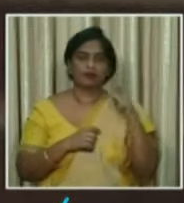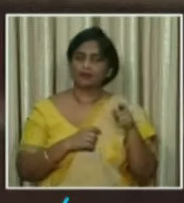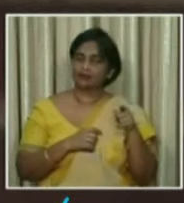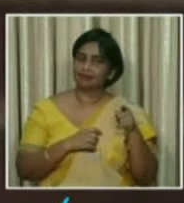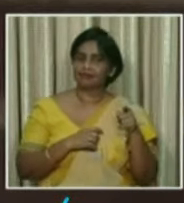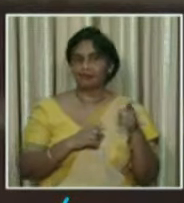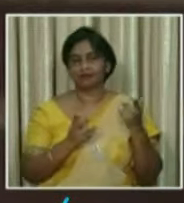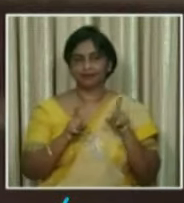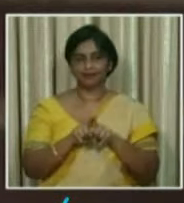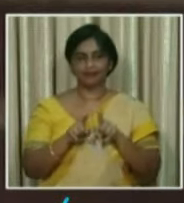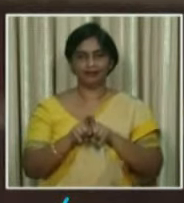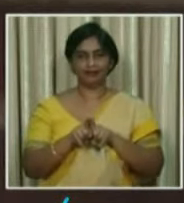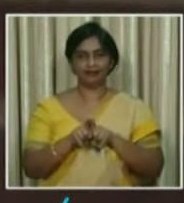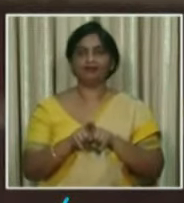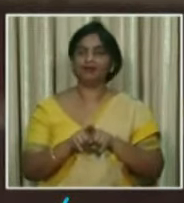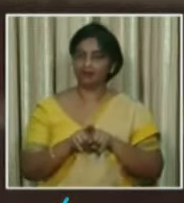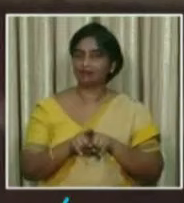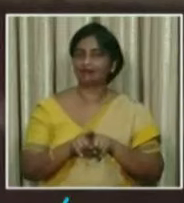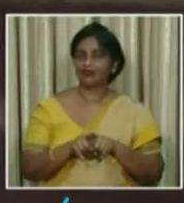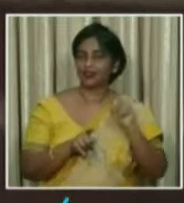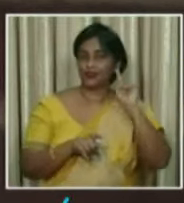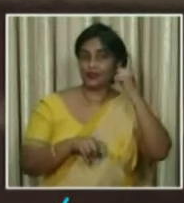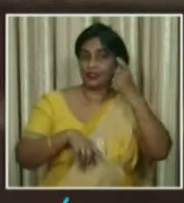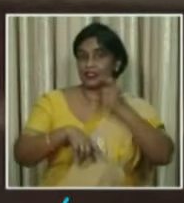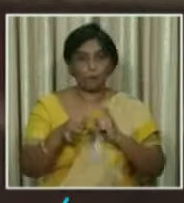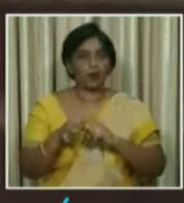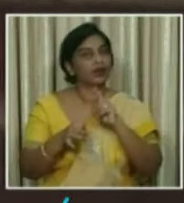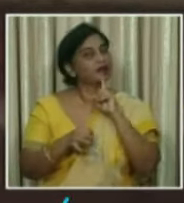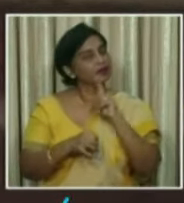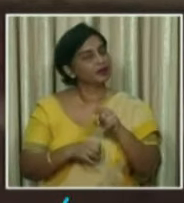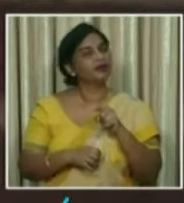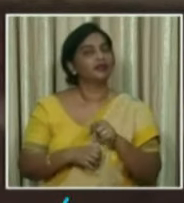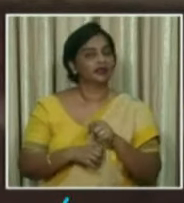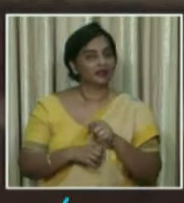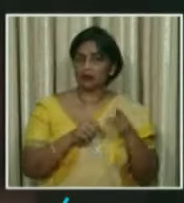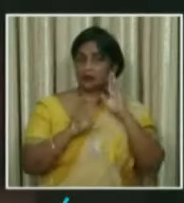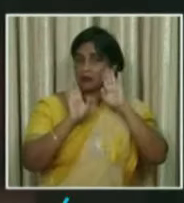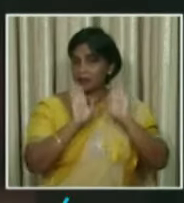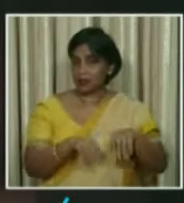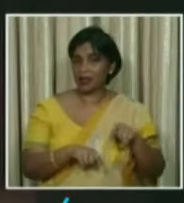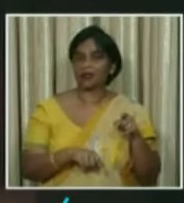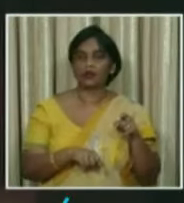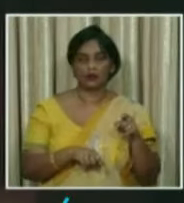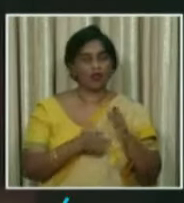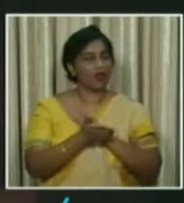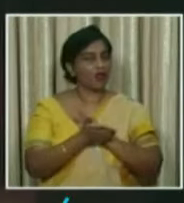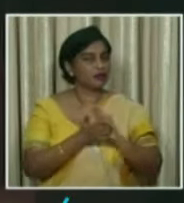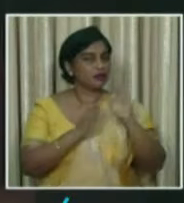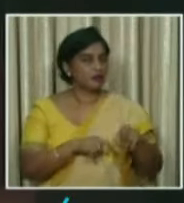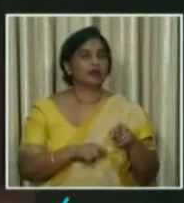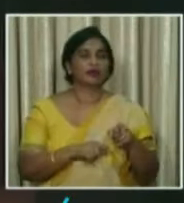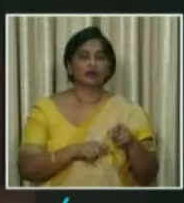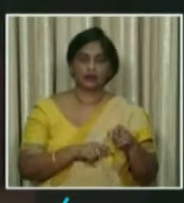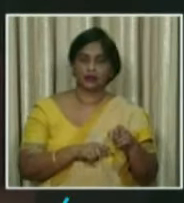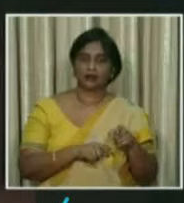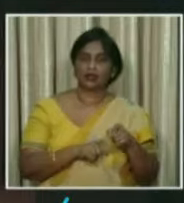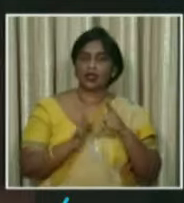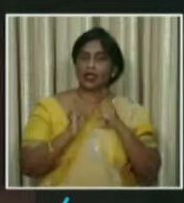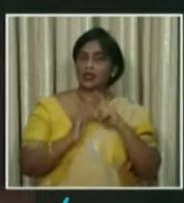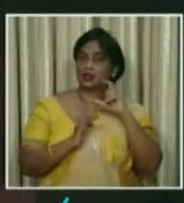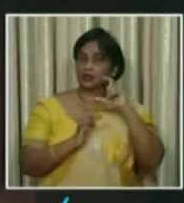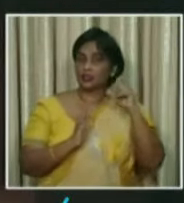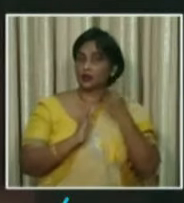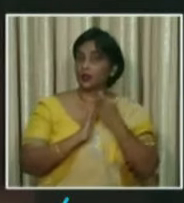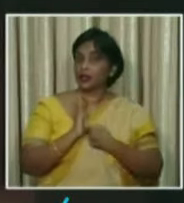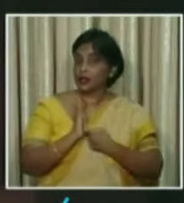මොහොතේ. සාමාන්‍යයෙන් අර අතිශයින් ප්‍රථම වතාවට ඔයගේ ප්‍රශ්න අහද්දී මිරලා පොඩ්ඩක් සැලකිලිමත් වෙන්න. මේ හොටෙල් ඇකමඩේෂන් එක දෙන්නේ ICC rules